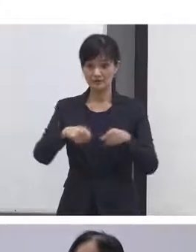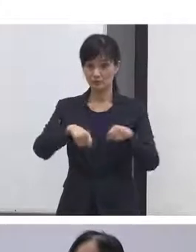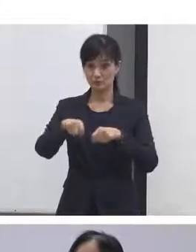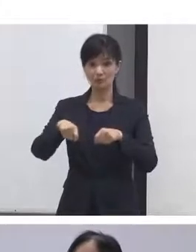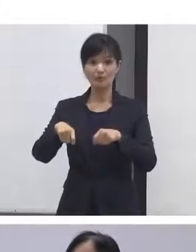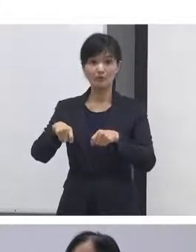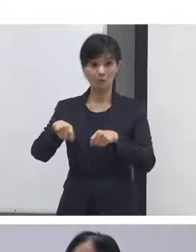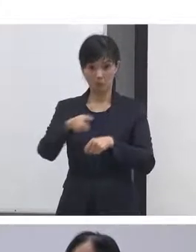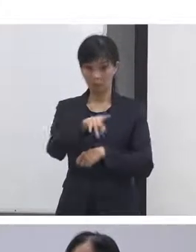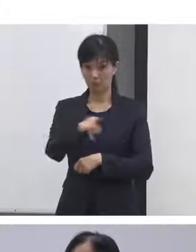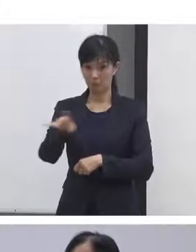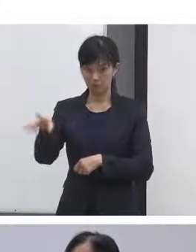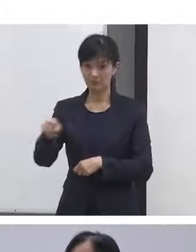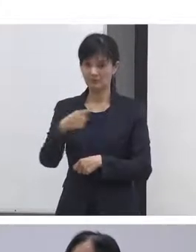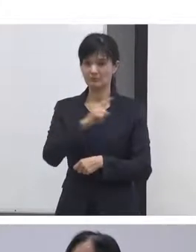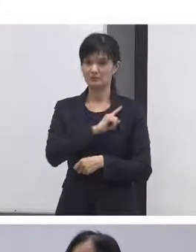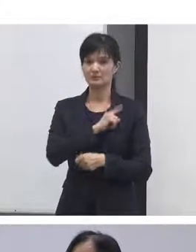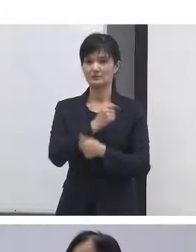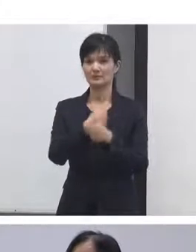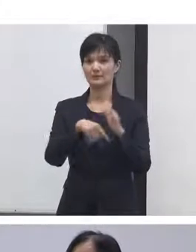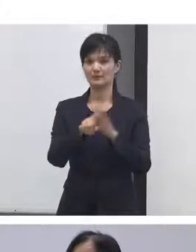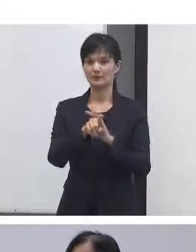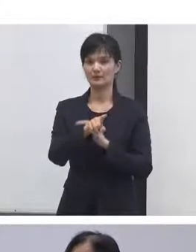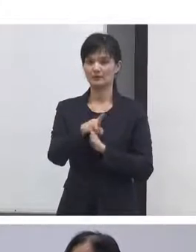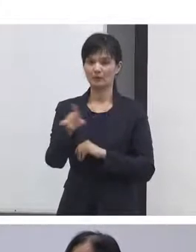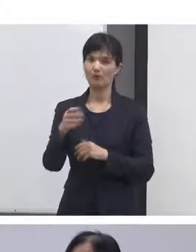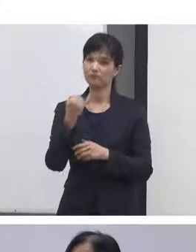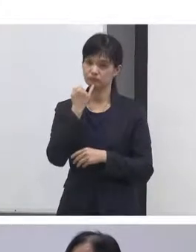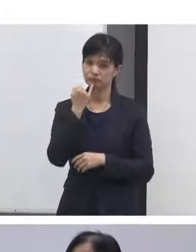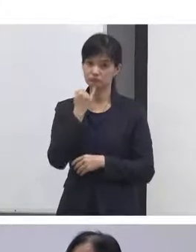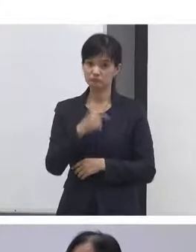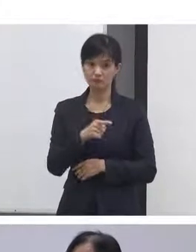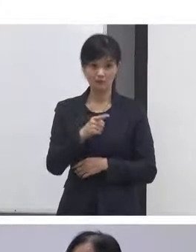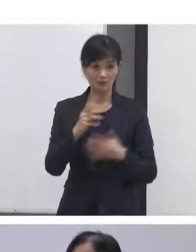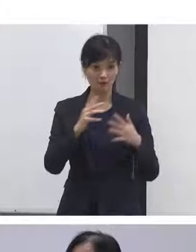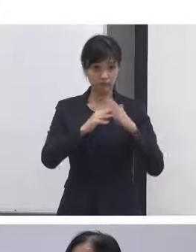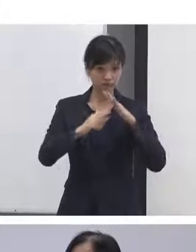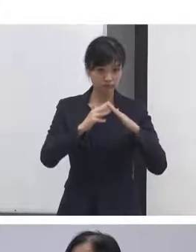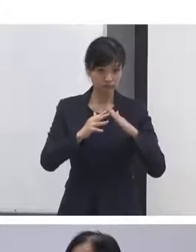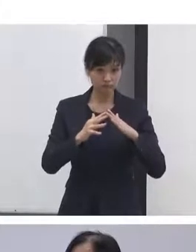己。哈？跟谁开展？